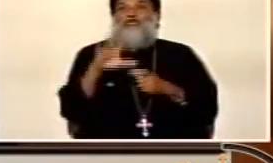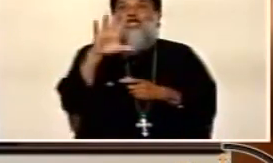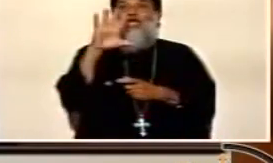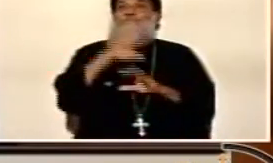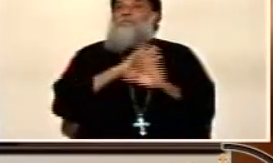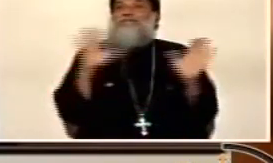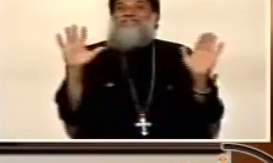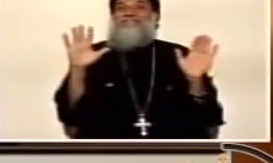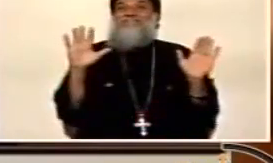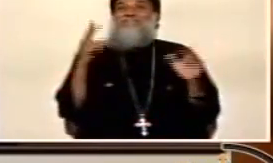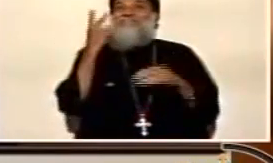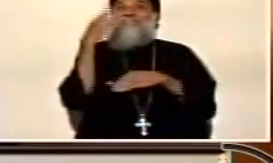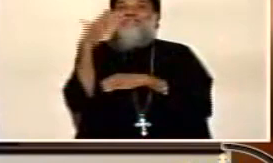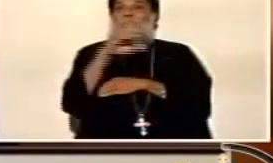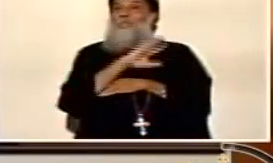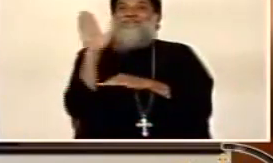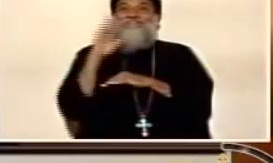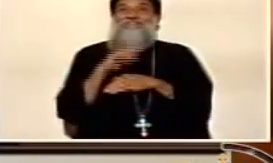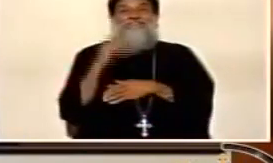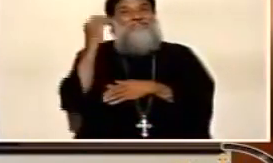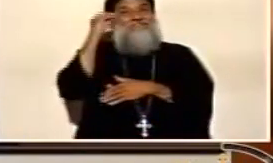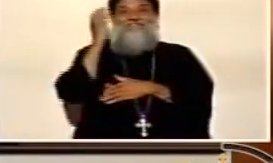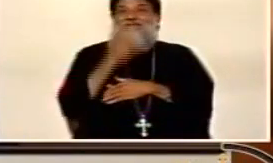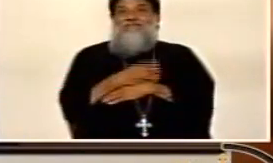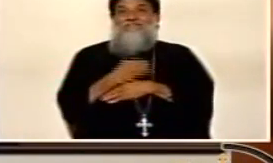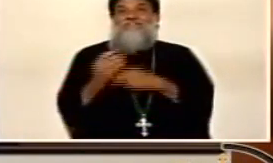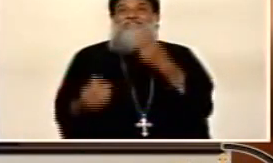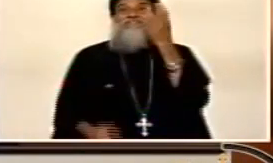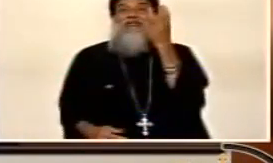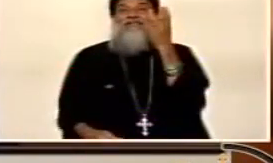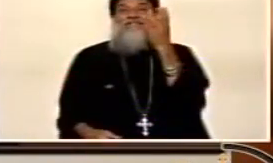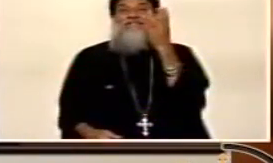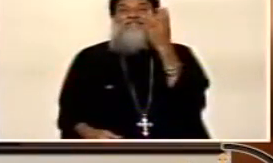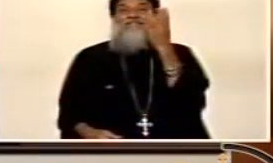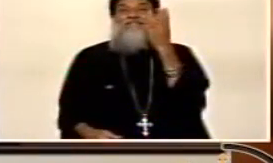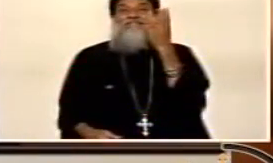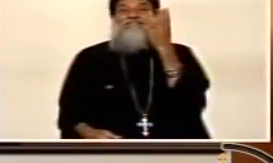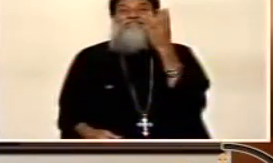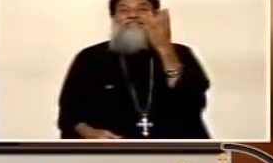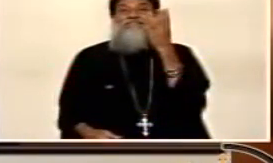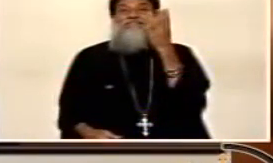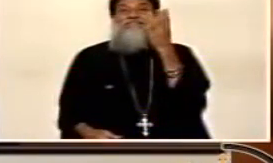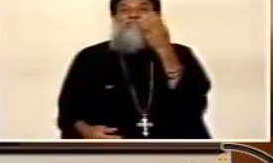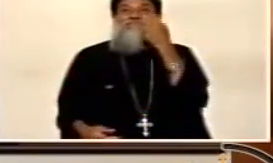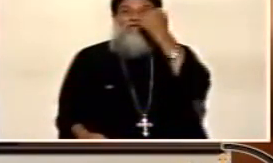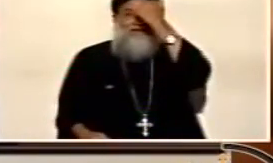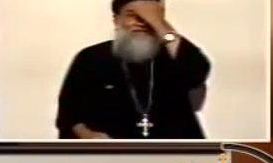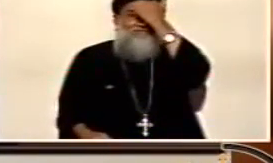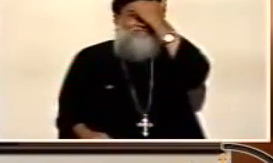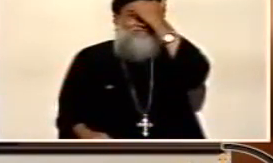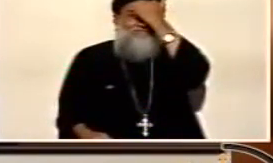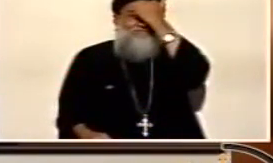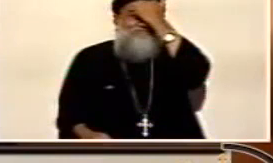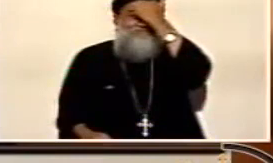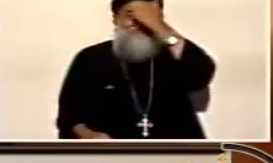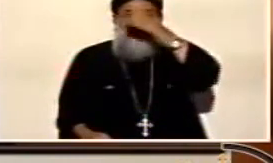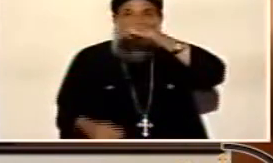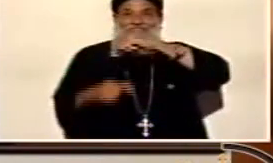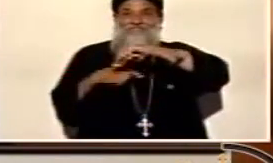15000. إزاي الخبزة تكفي 3000 وإزاي السمكة تكفي